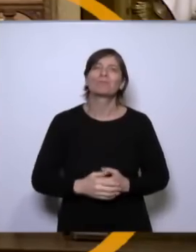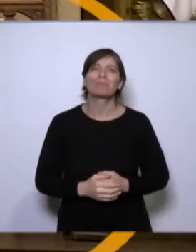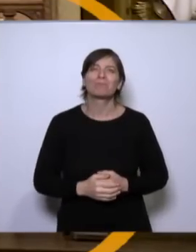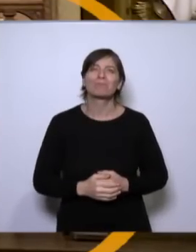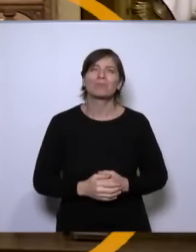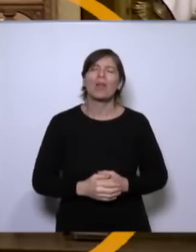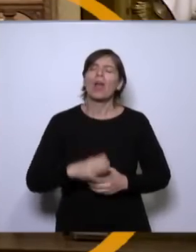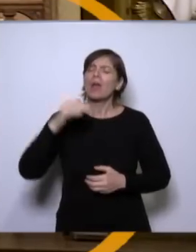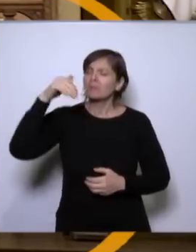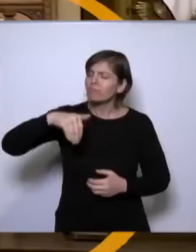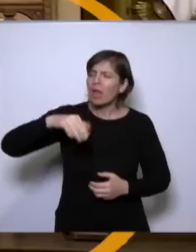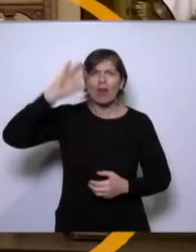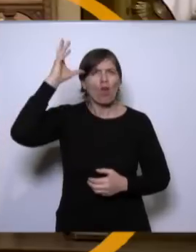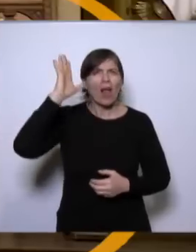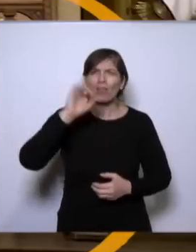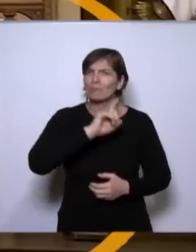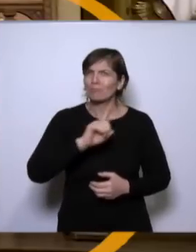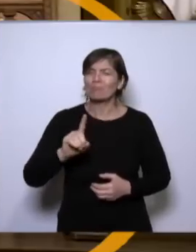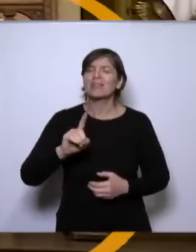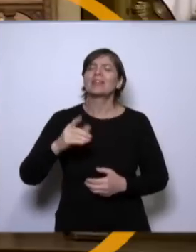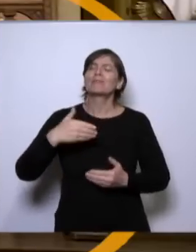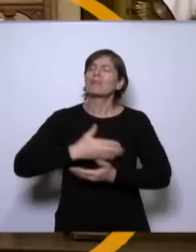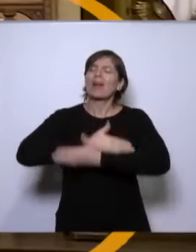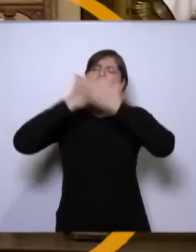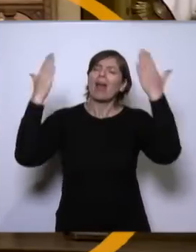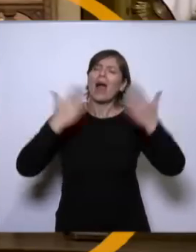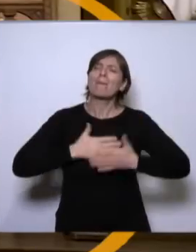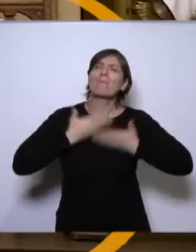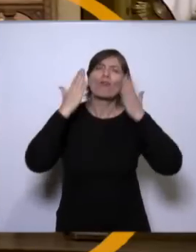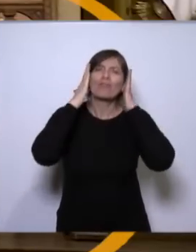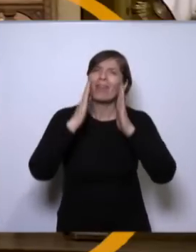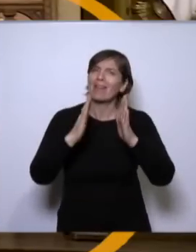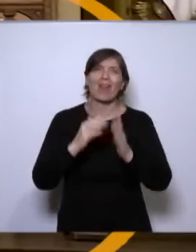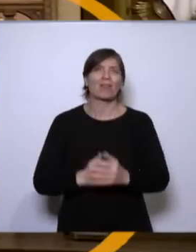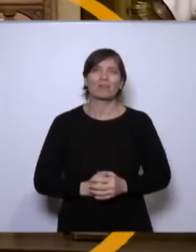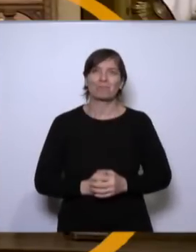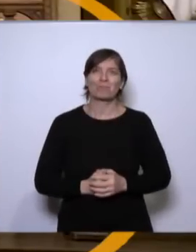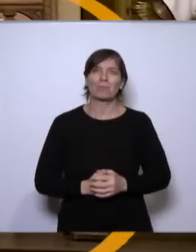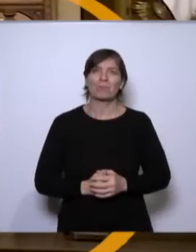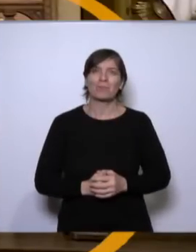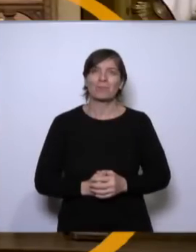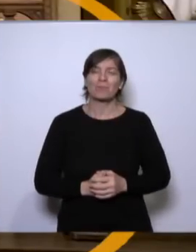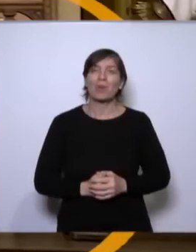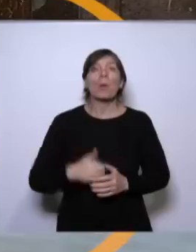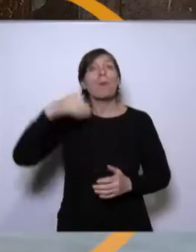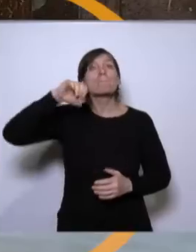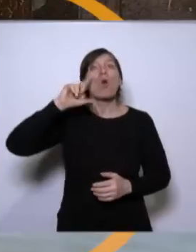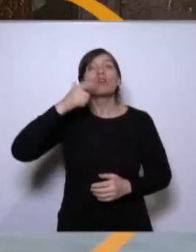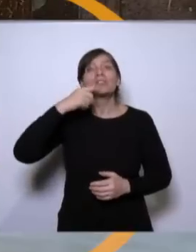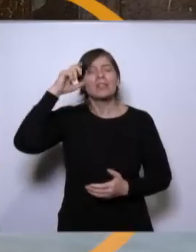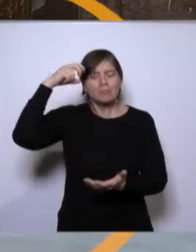주님은 자비하고 너그러운 하느님이다. 분노에 더디고 자애와 진실이 충만하다.